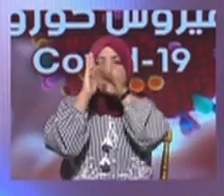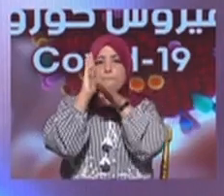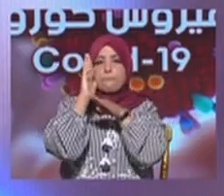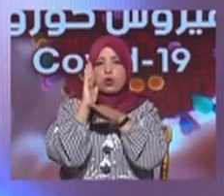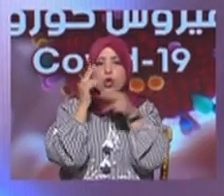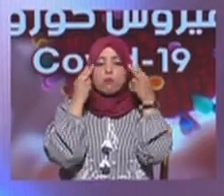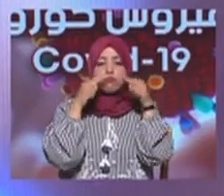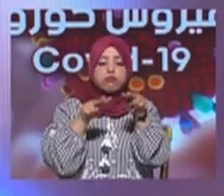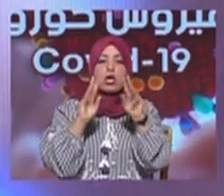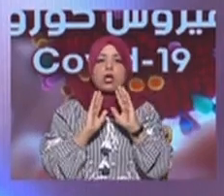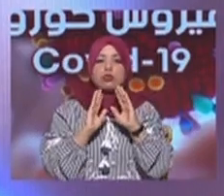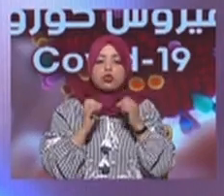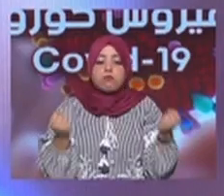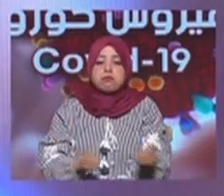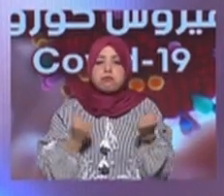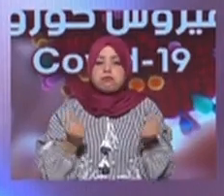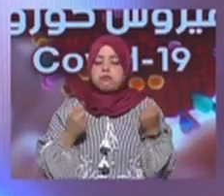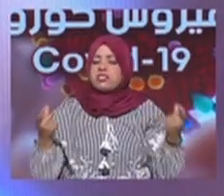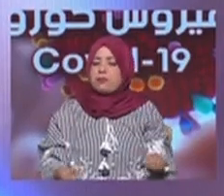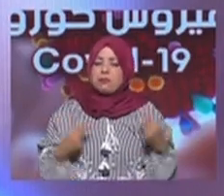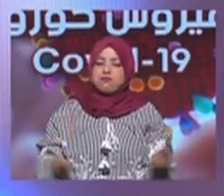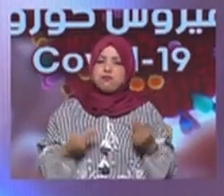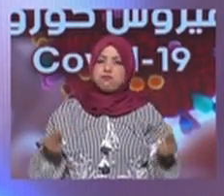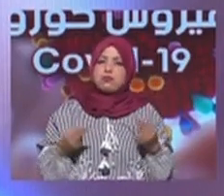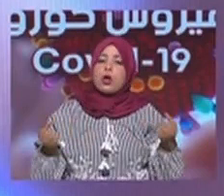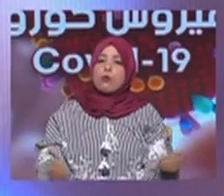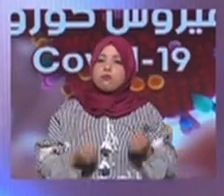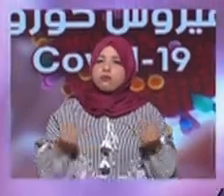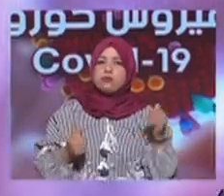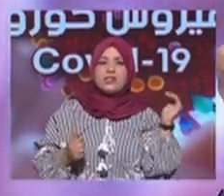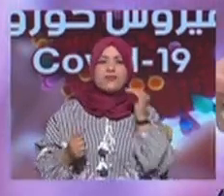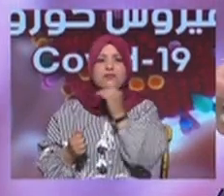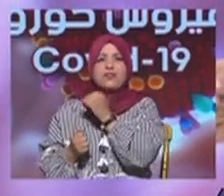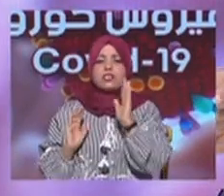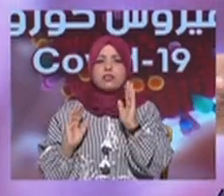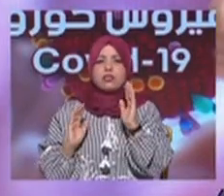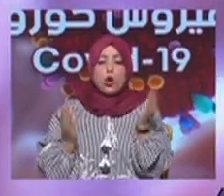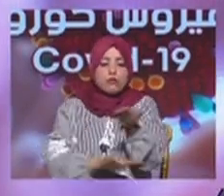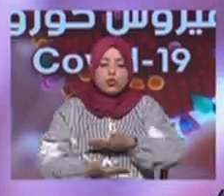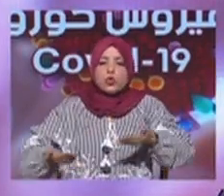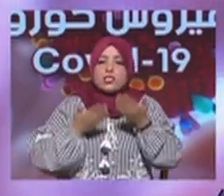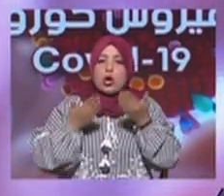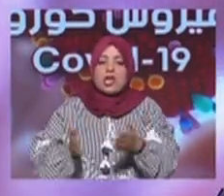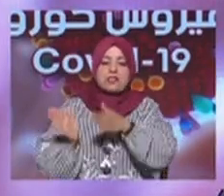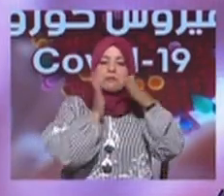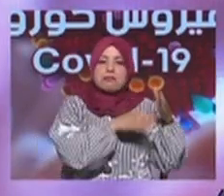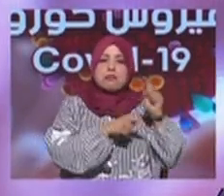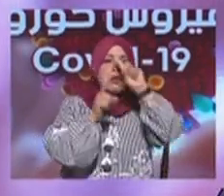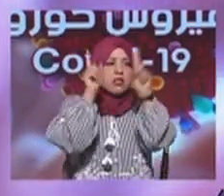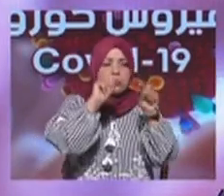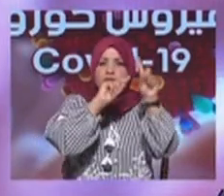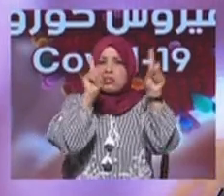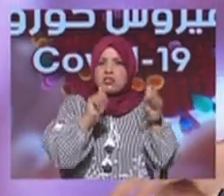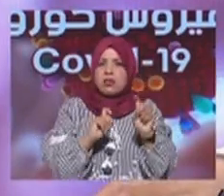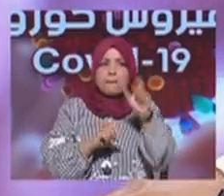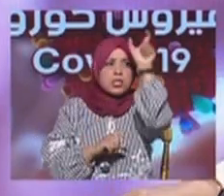نشوفوا لي رياكتيف اللازمه ونحاولوا نسرعوا في الحكايه ان شاء الله. نسال سؤال زاده شويه، هل ناخذوا من الناس الحيين